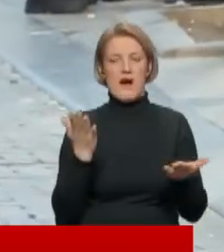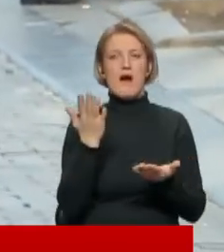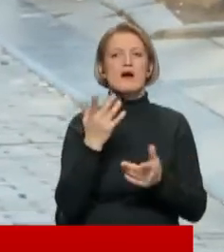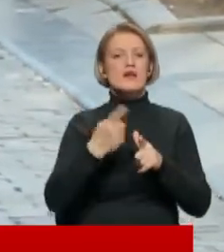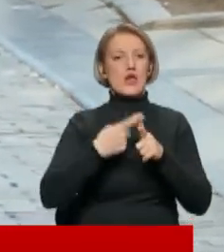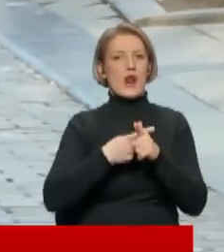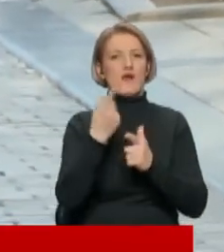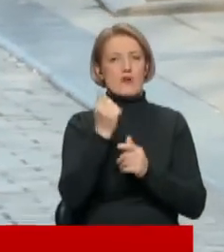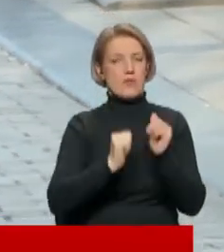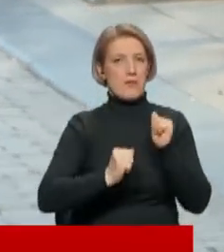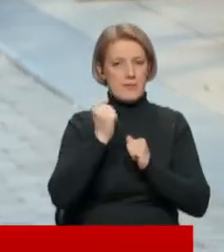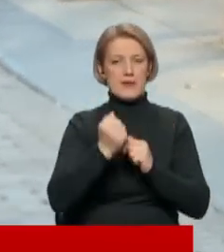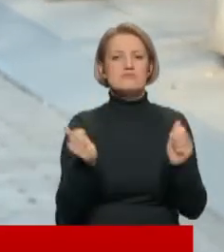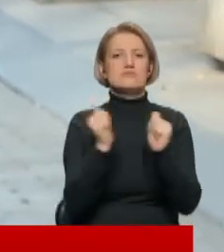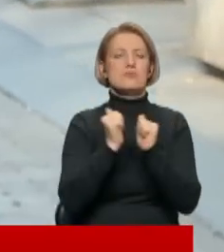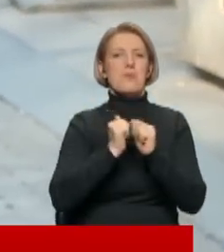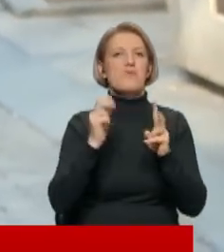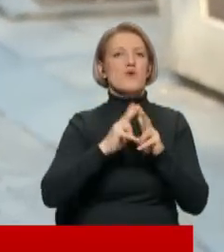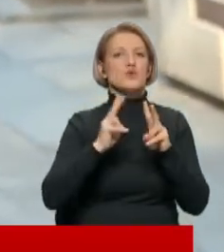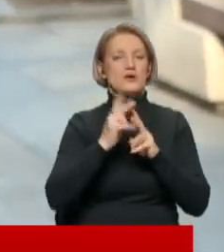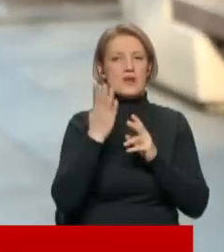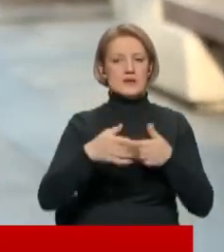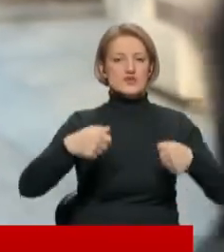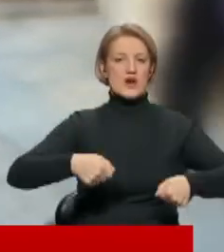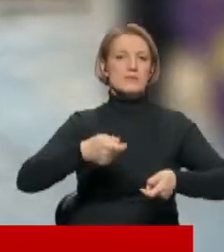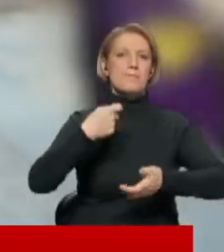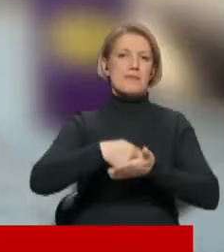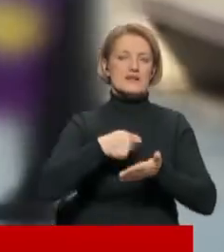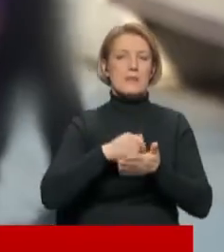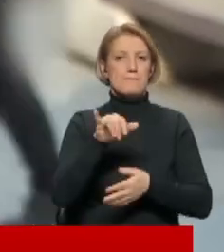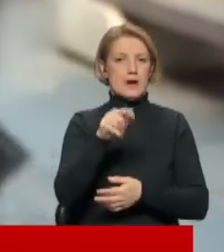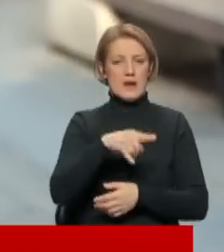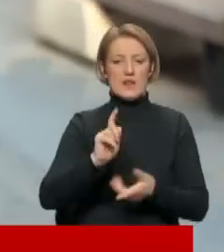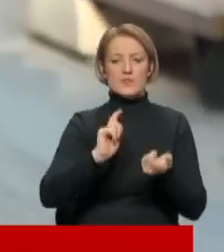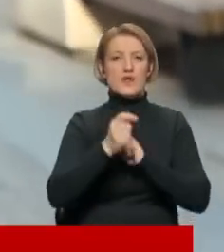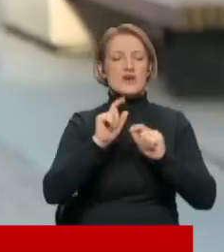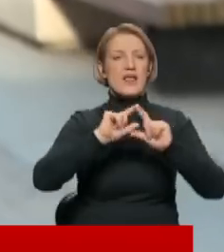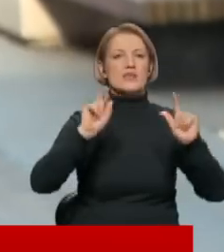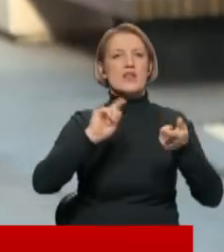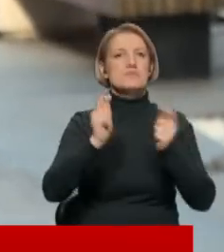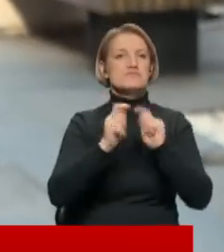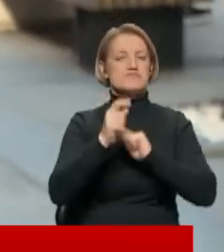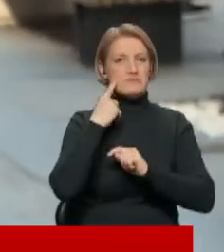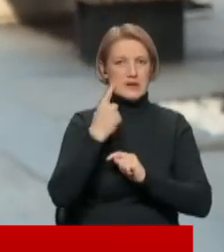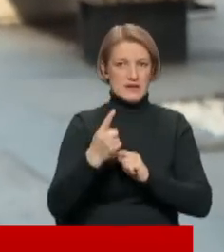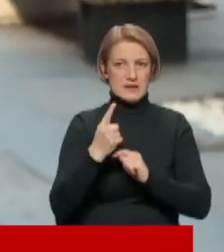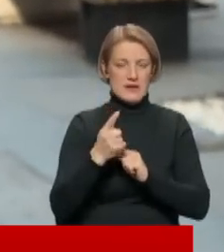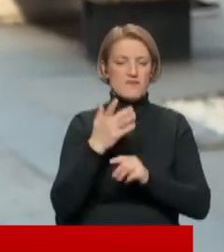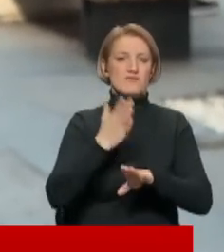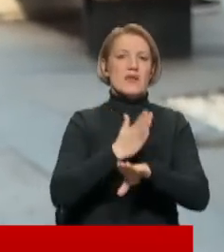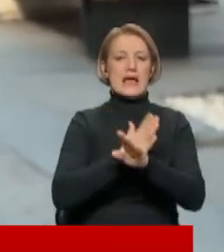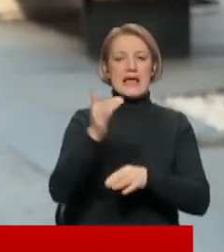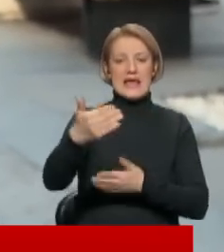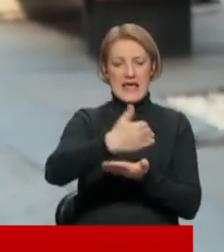artan kira fiyatlarına katlanan faturalara Çarşıda pazarda markette değişen etiketlere bakıldığında vatandaş